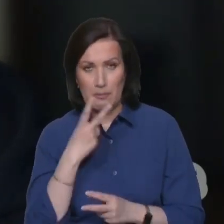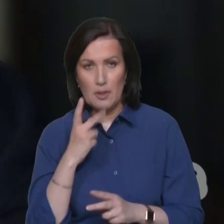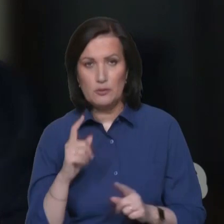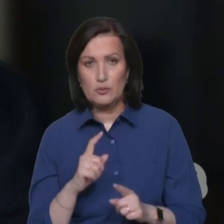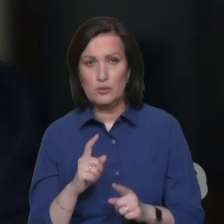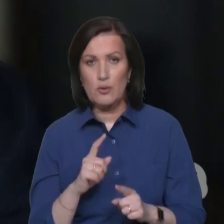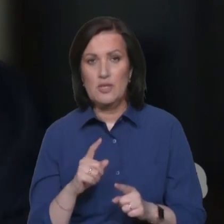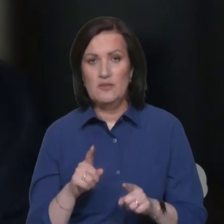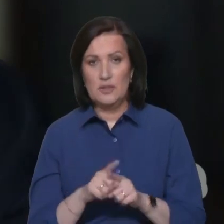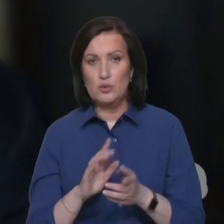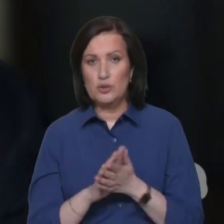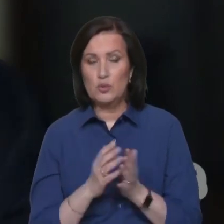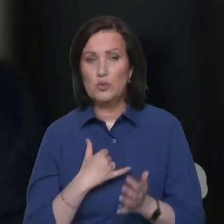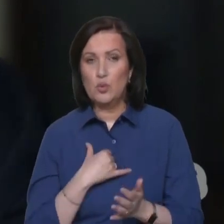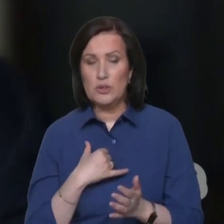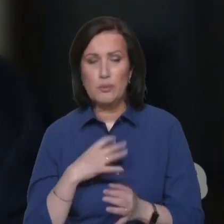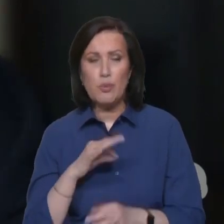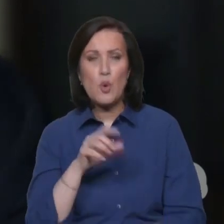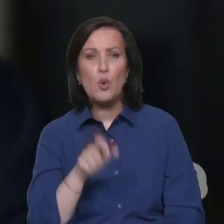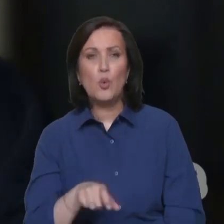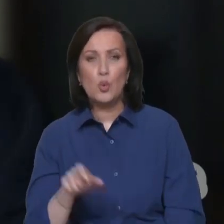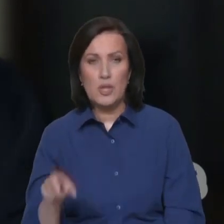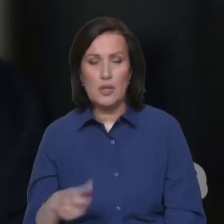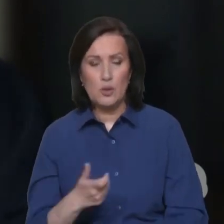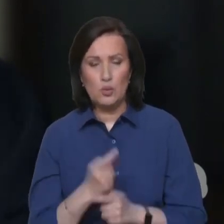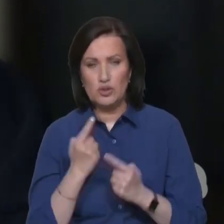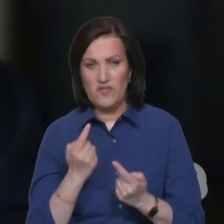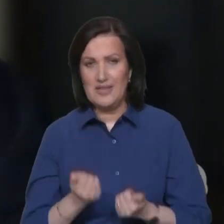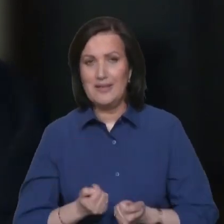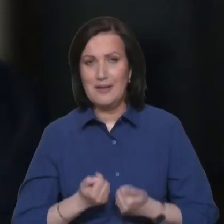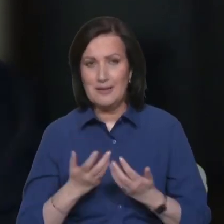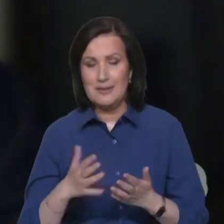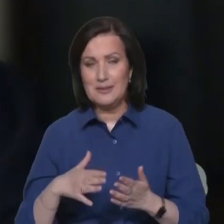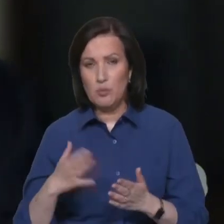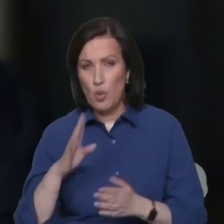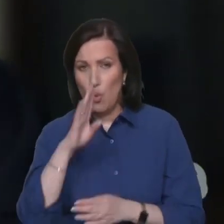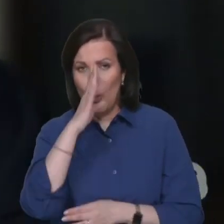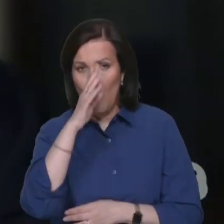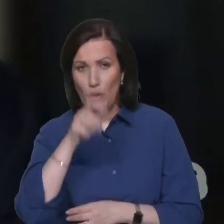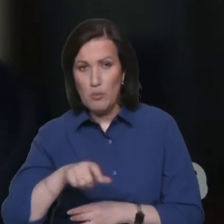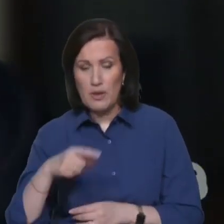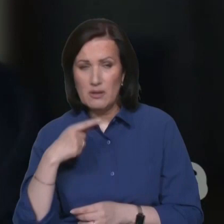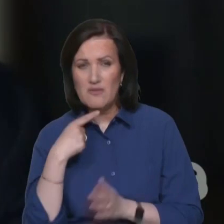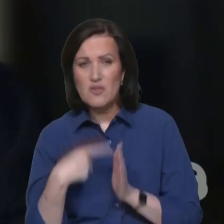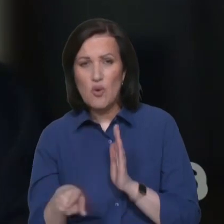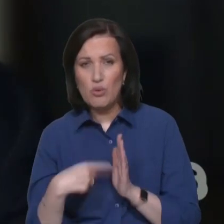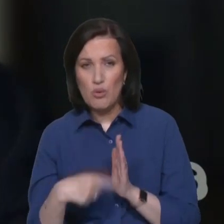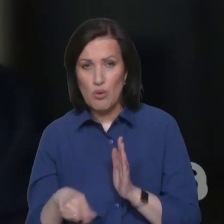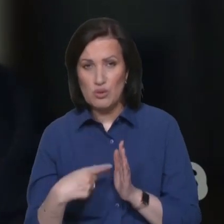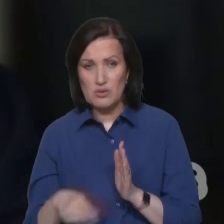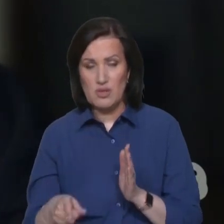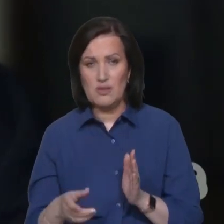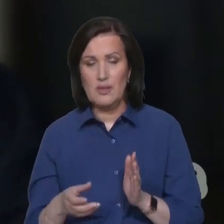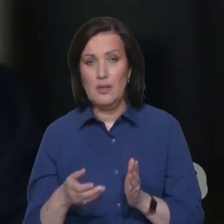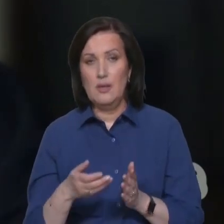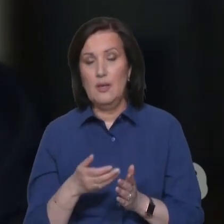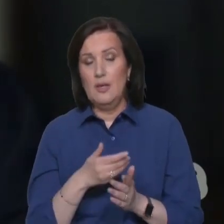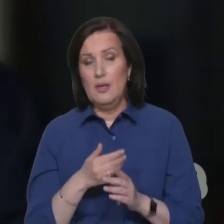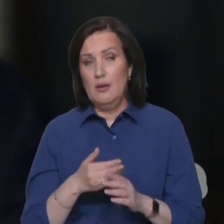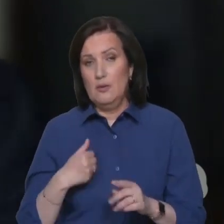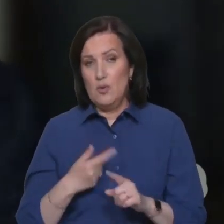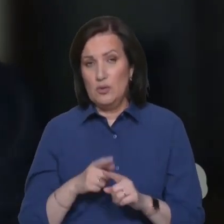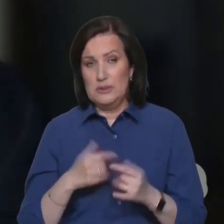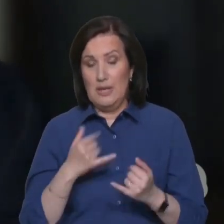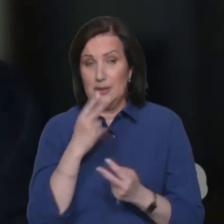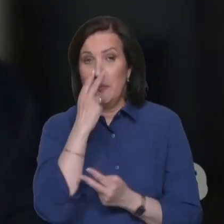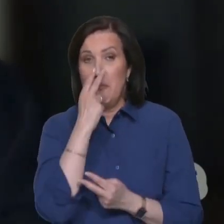бачимо частково таку ситуацію у нас, тобто про людей. Дуже велика кількість з боку колаборантів доносів. І ми до того от